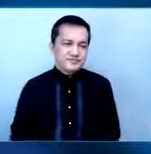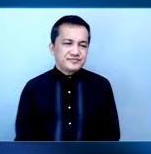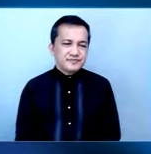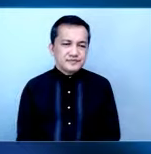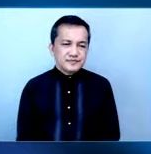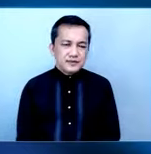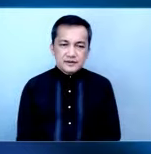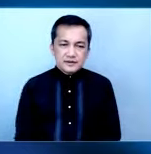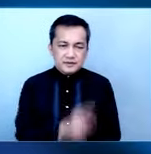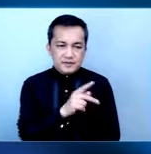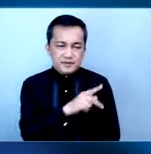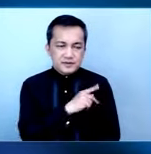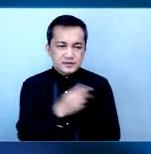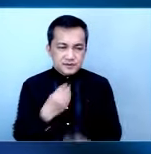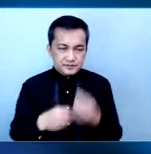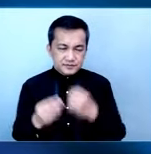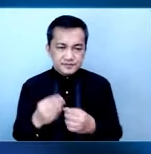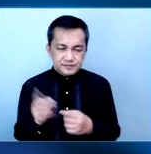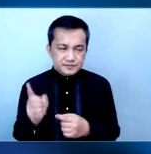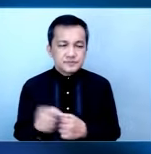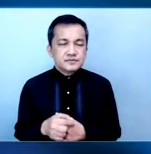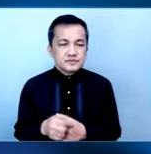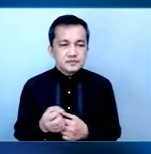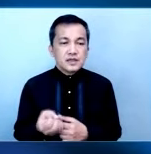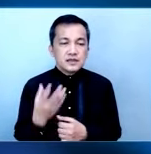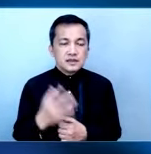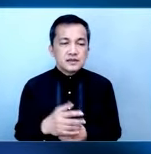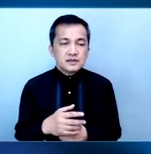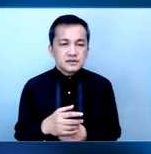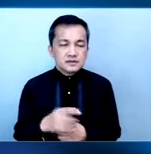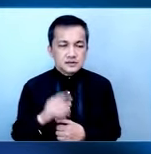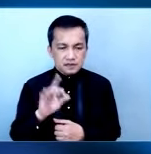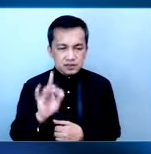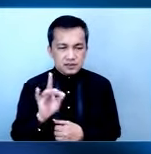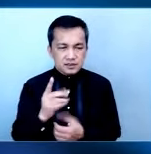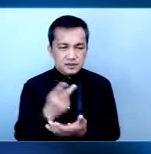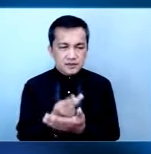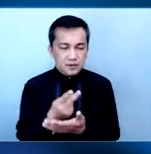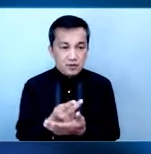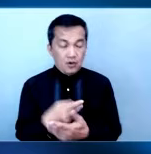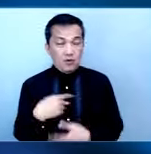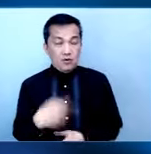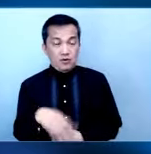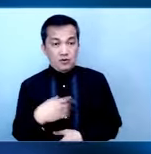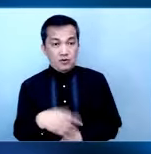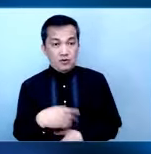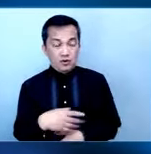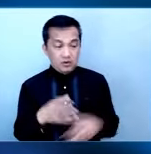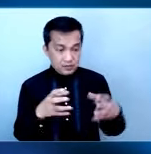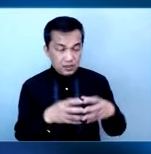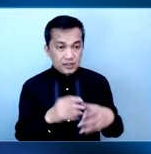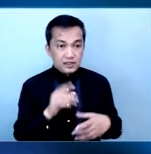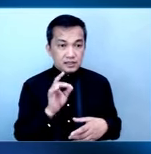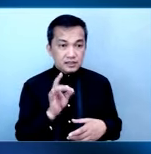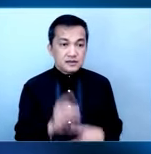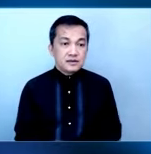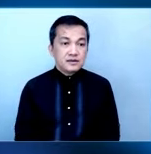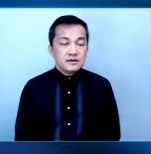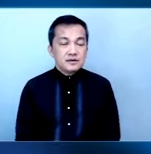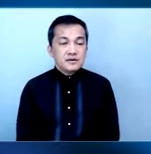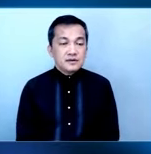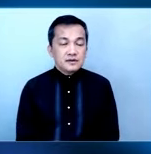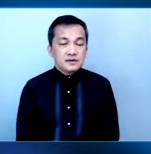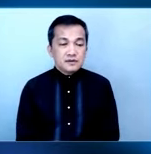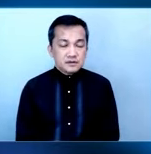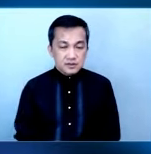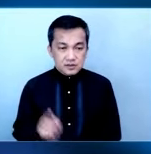personal consumption. So ito, magkano? Per piece? 80 pesos. For self-love yan. For self-love. Miss Leia, nagko-customize din ba